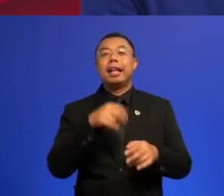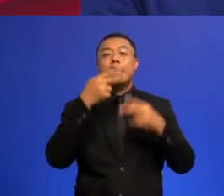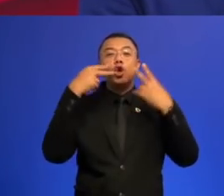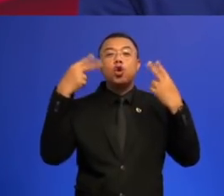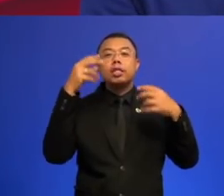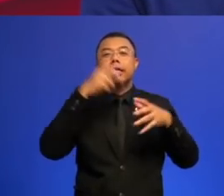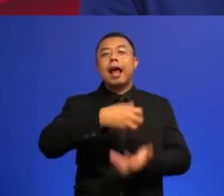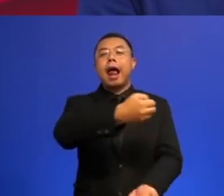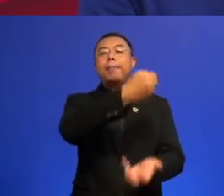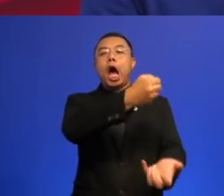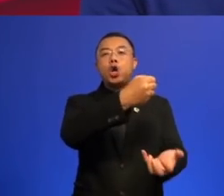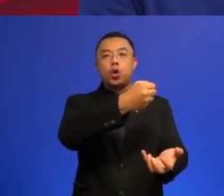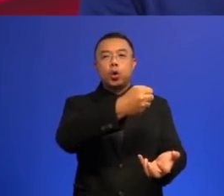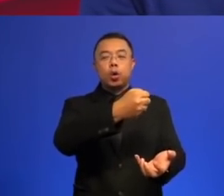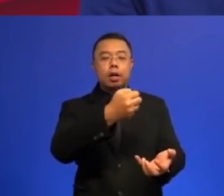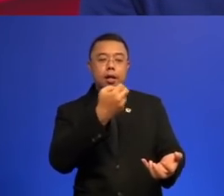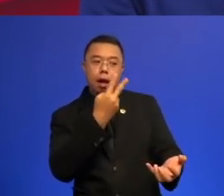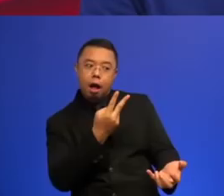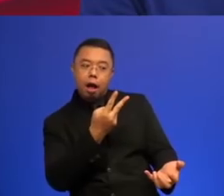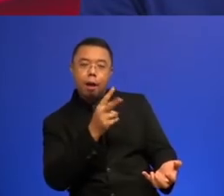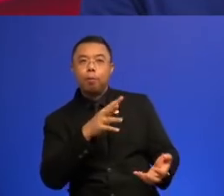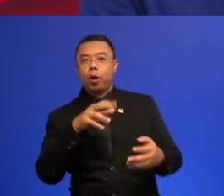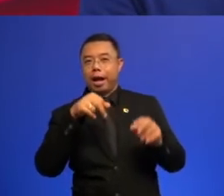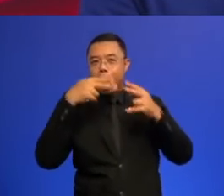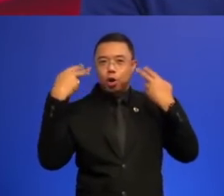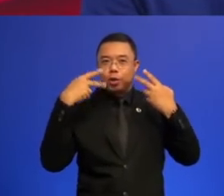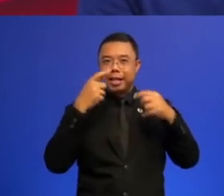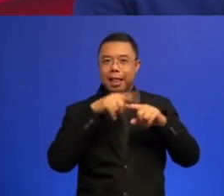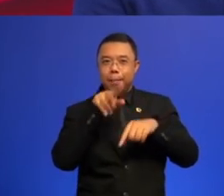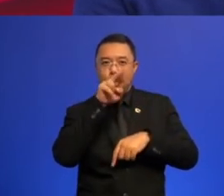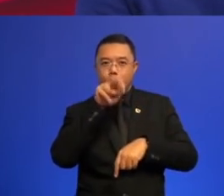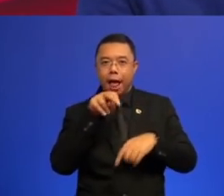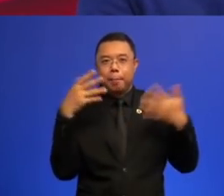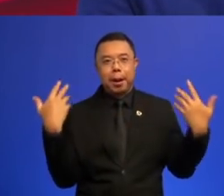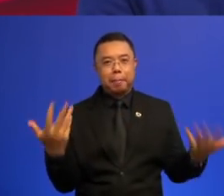karung. Ternyata bukan kucing, ular.